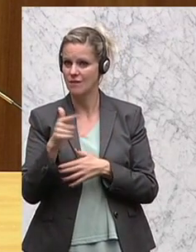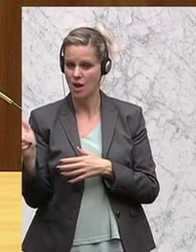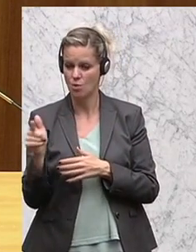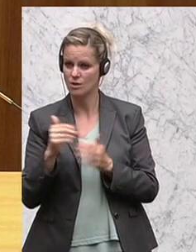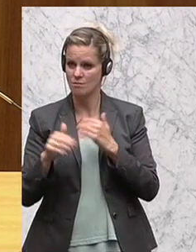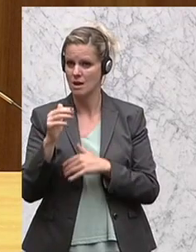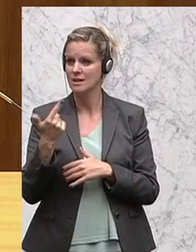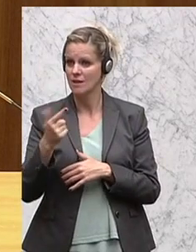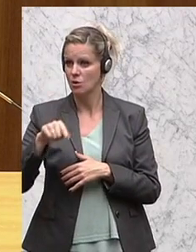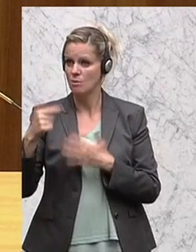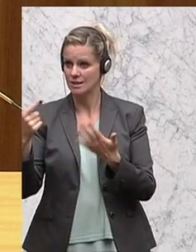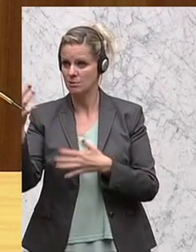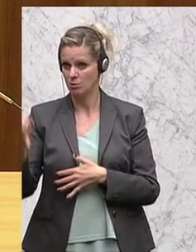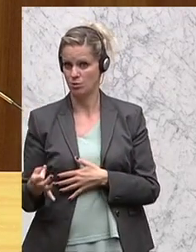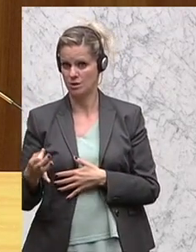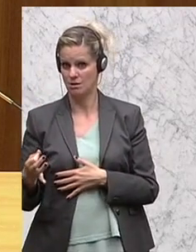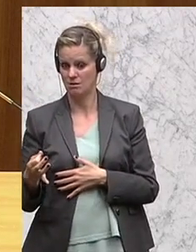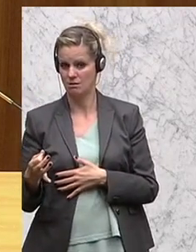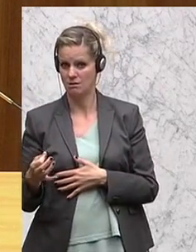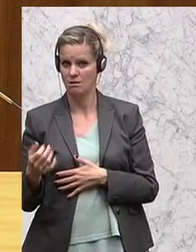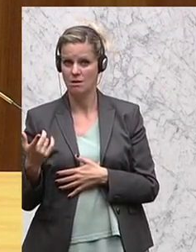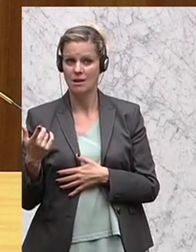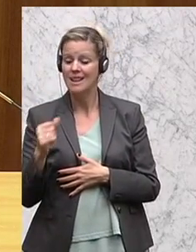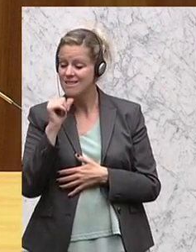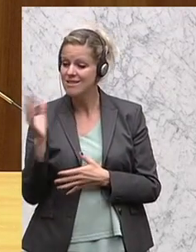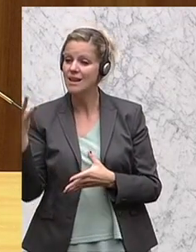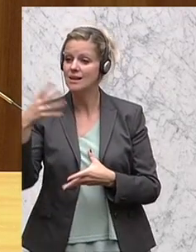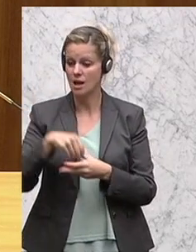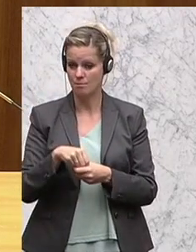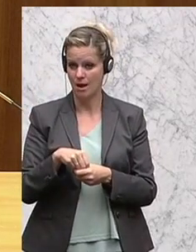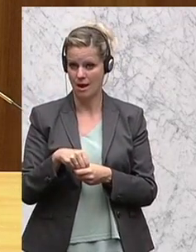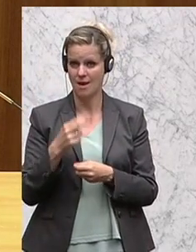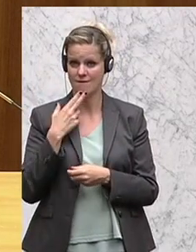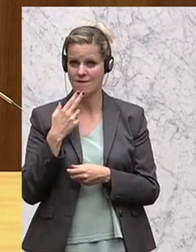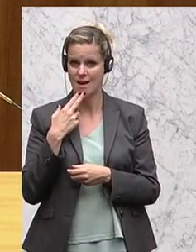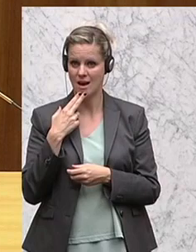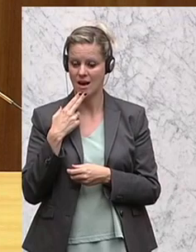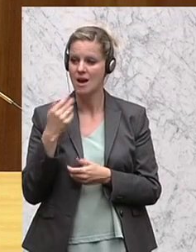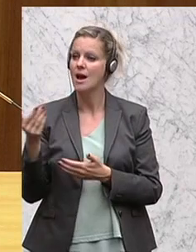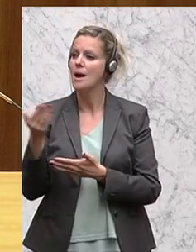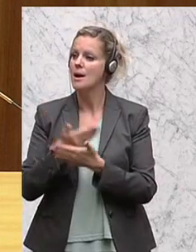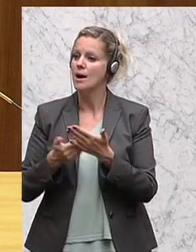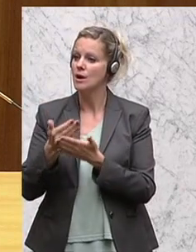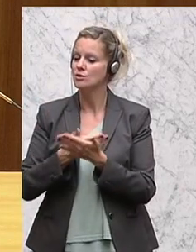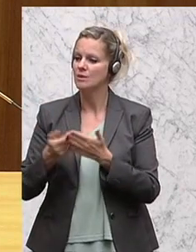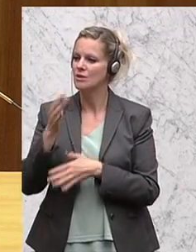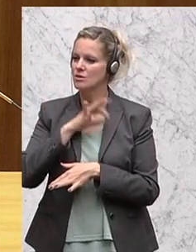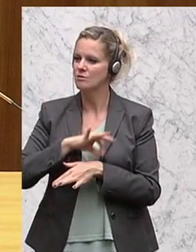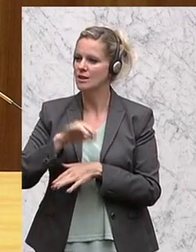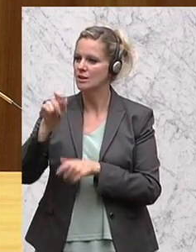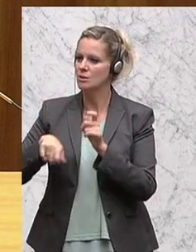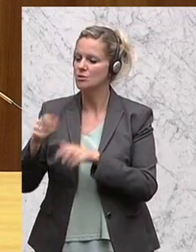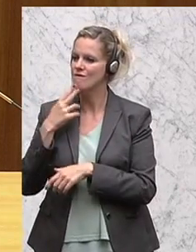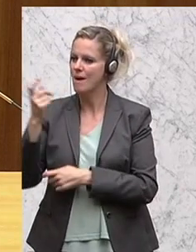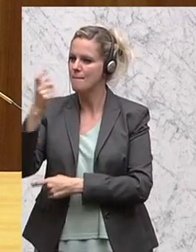2,7%. Damit sind überhaupt noch nicht eingerechnet die eventuell ausbildungspflichtigen Migranten. Das heißt, sie haben